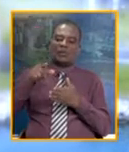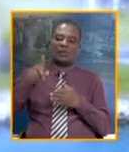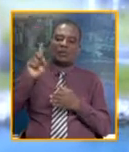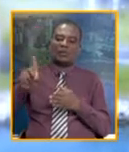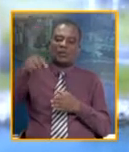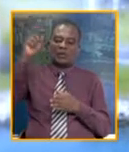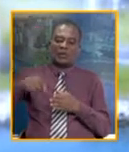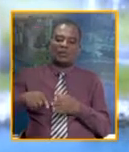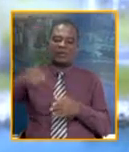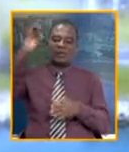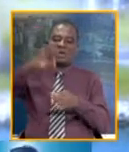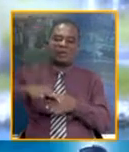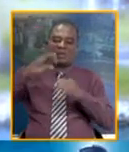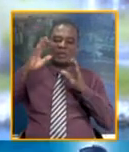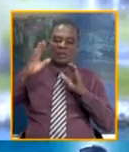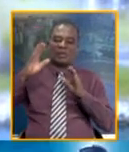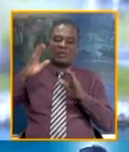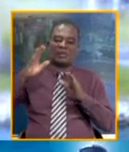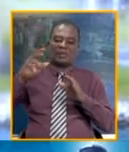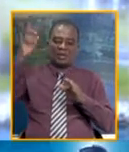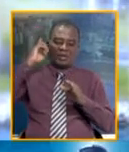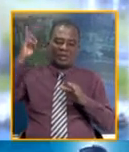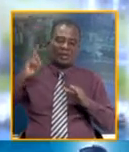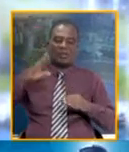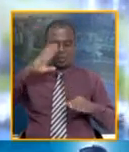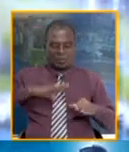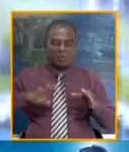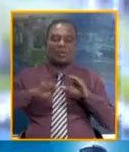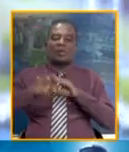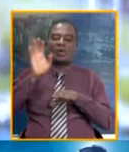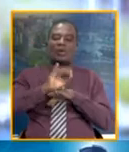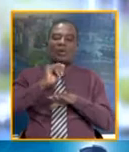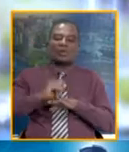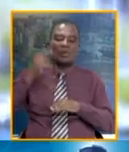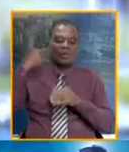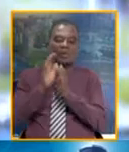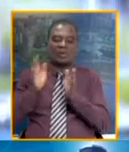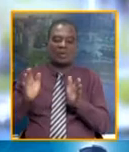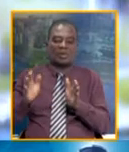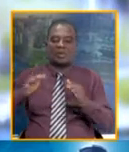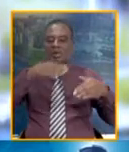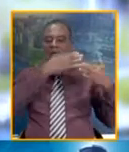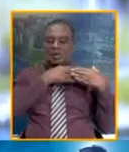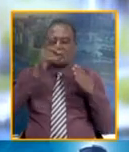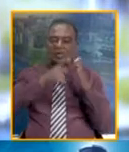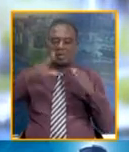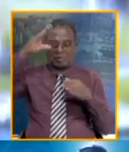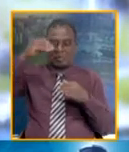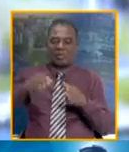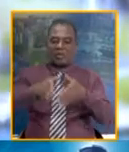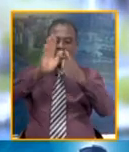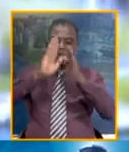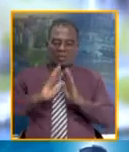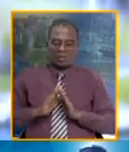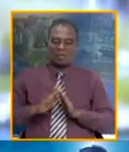des élections législatives apaisées en Côte d'Ivoire. Le secrétariat d'État chargé des droits de l'homme exhorte